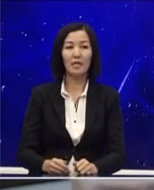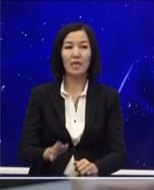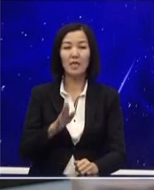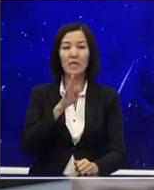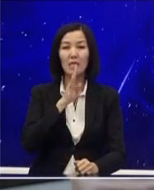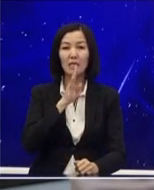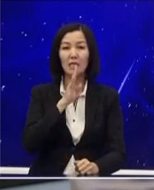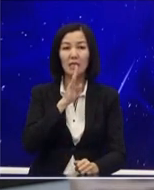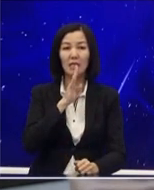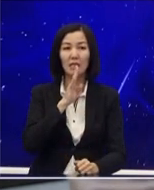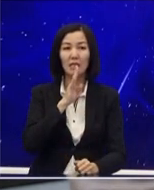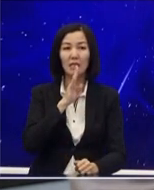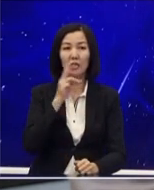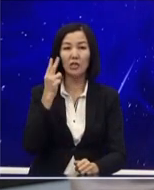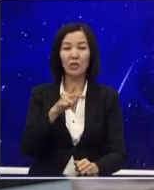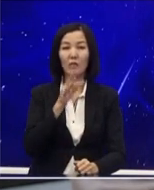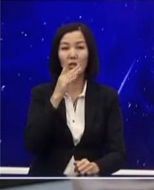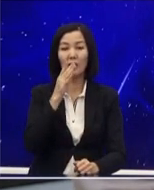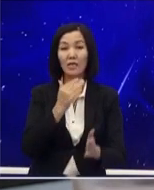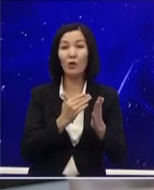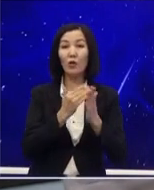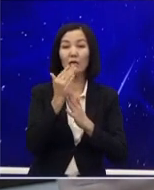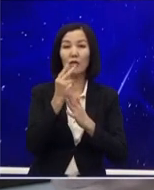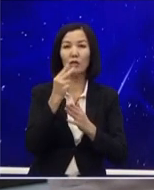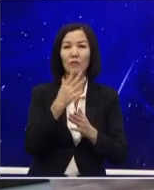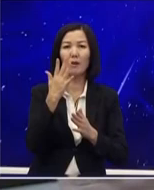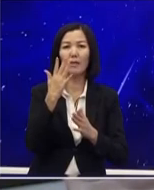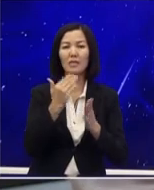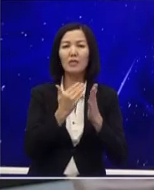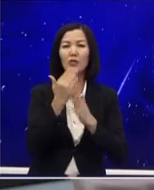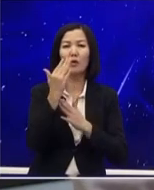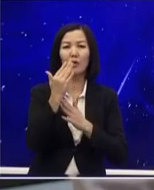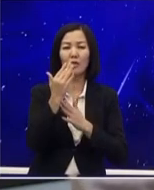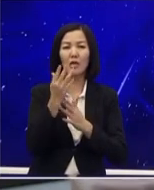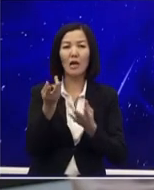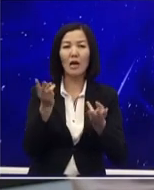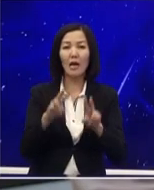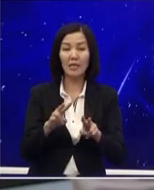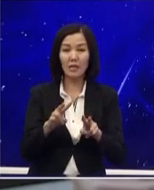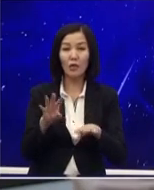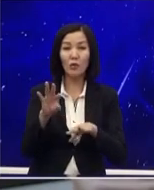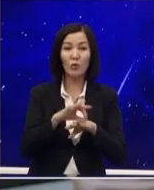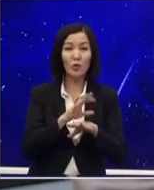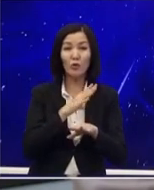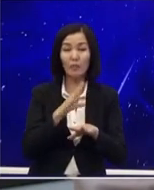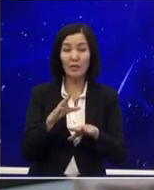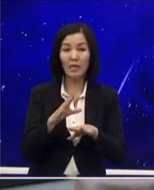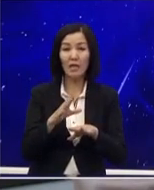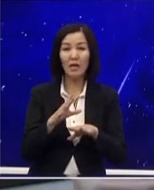оң жақта 20-дан кейін отырып қоса, яғни 25-тен арғарда отырып қоса, оны түртпек дей болса шен жақтан.